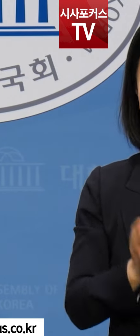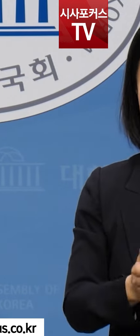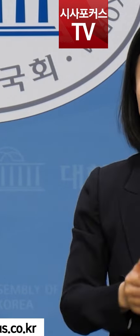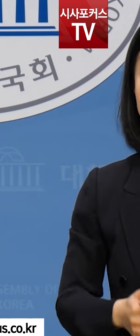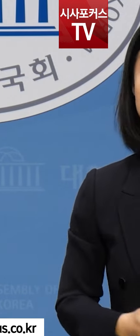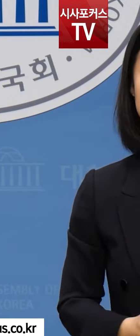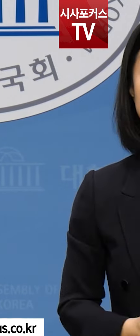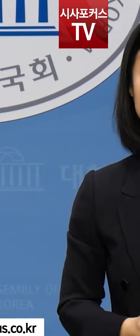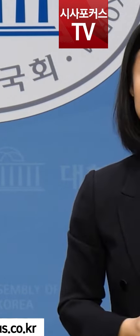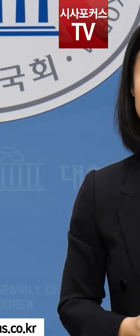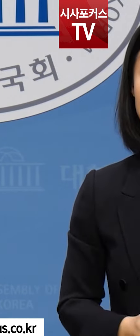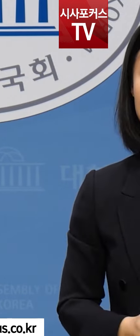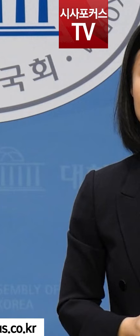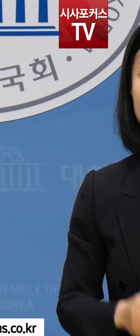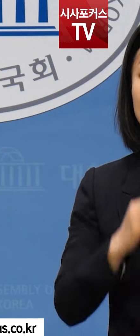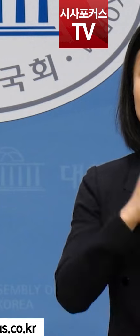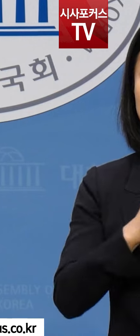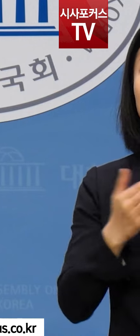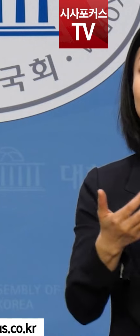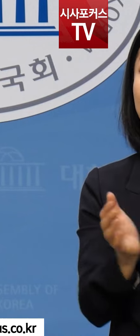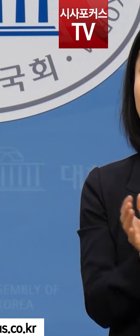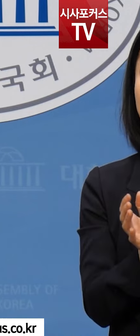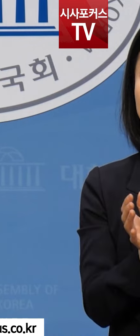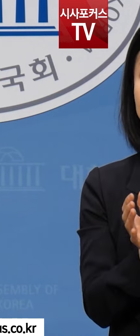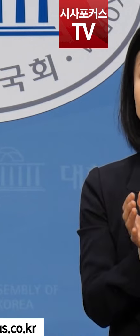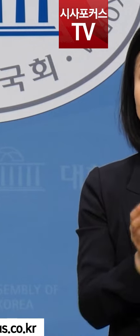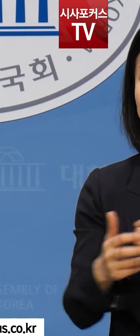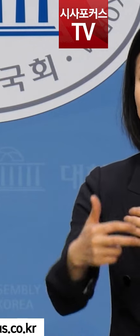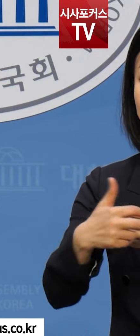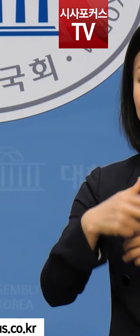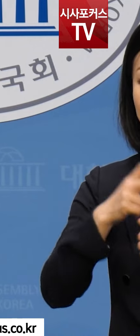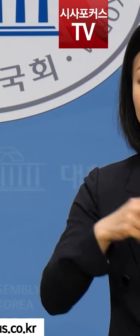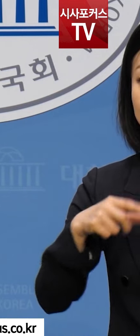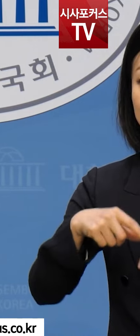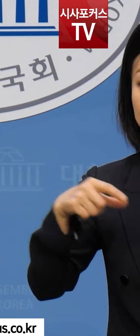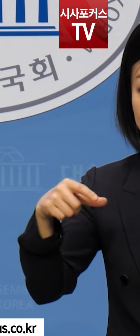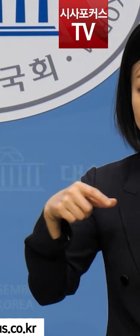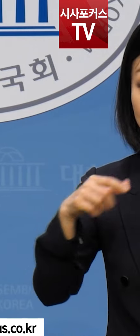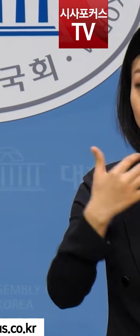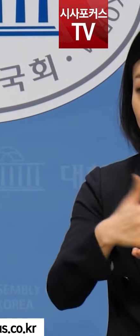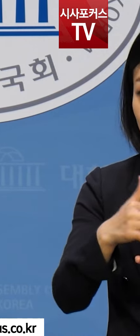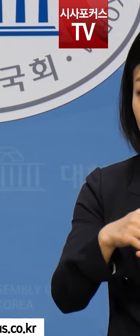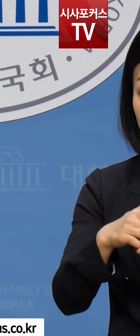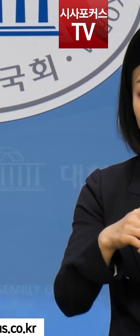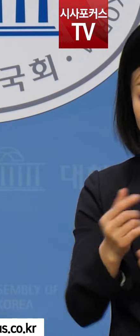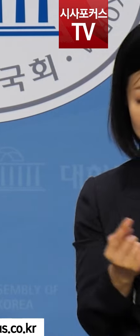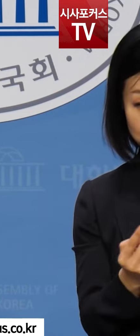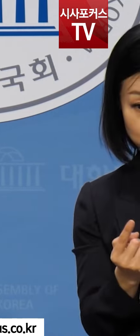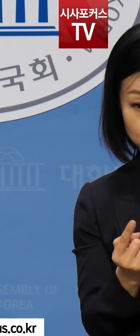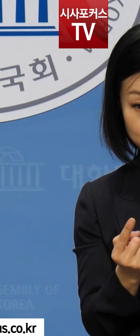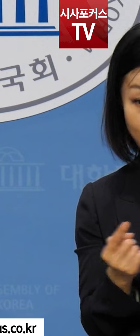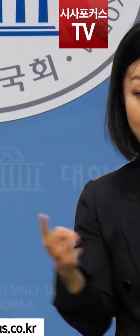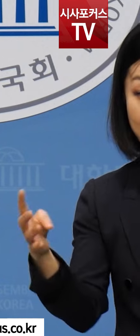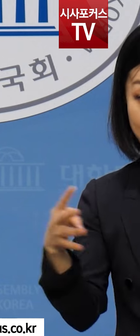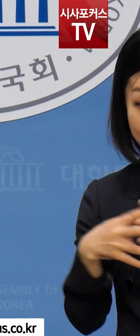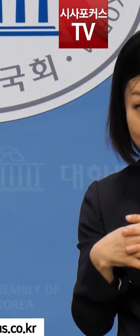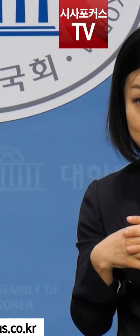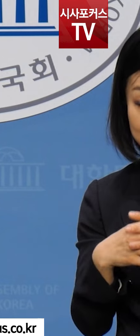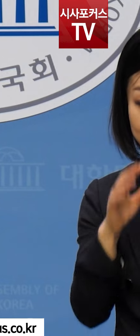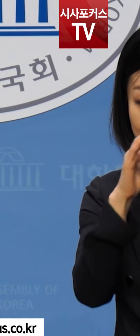합니다. 민주당은 합리적인 의대 증원안을 통해 사회적 타협안을 만들어 의료대안을